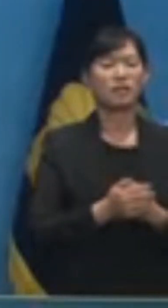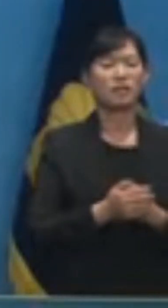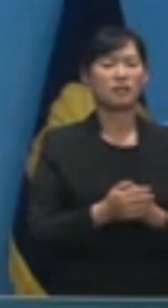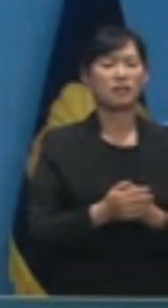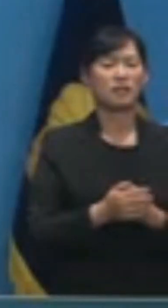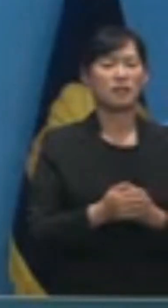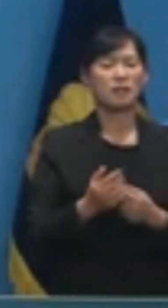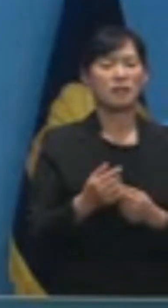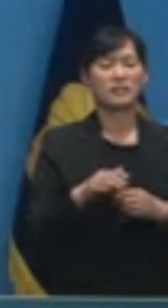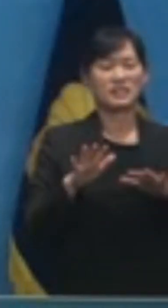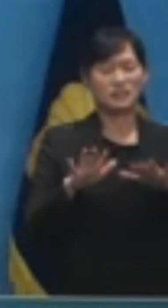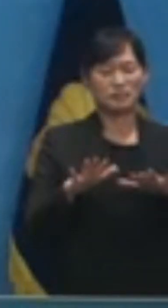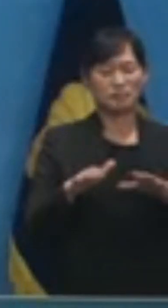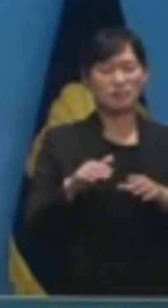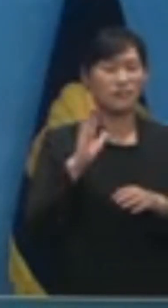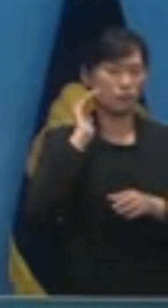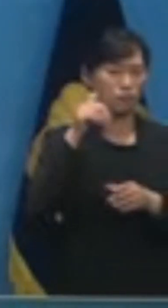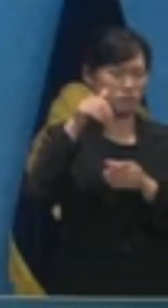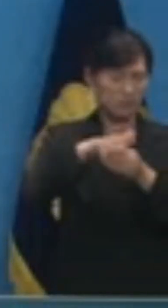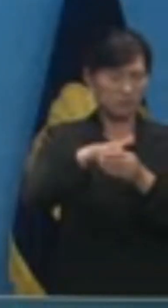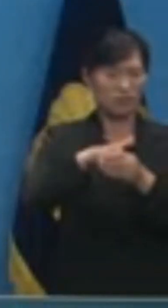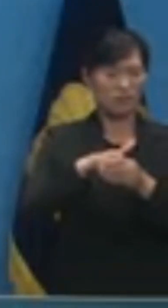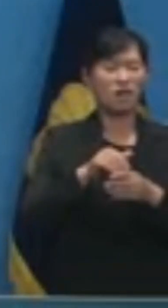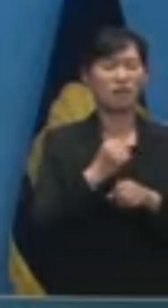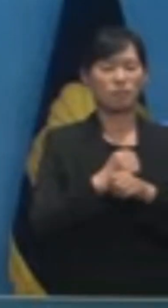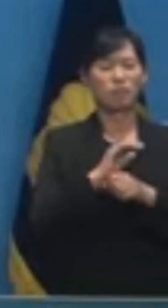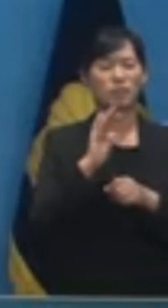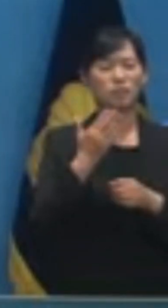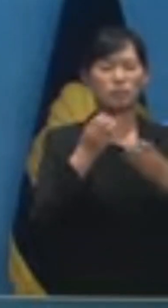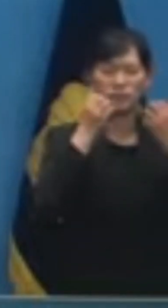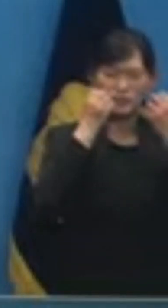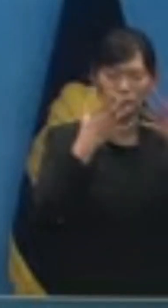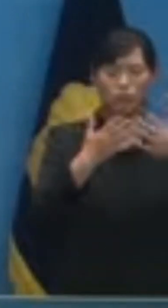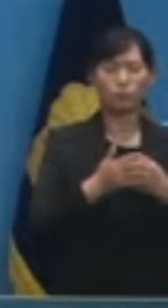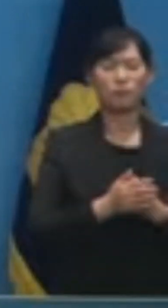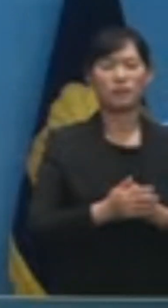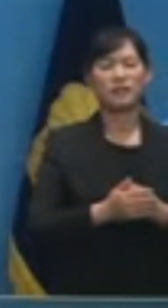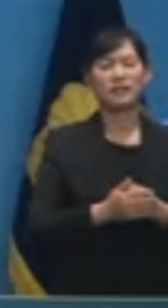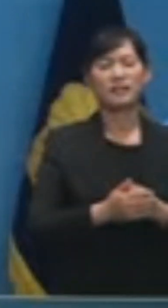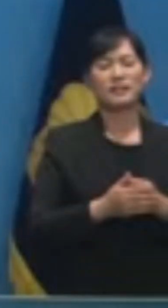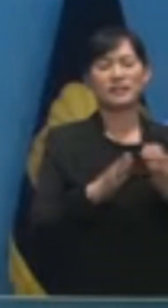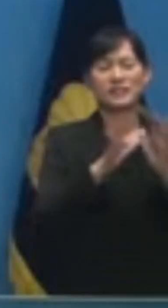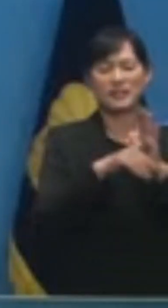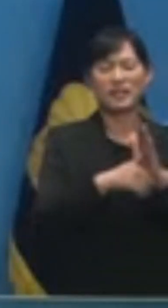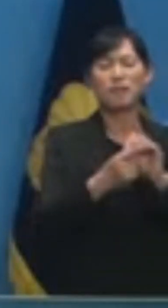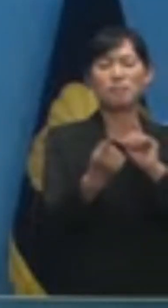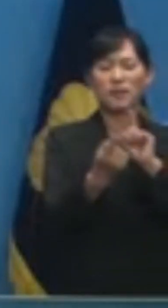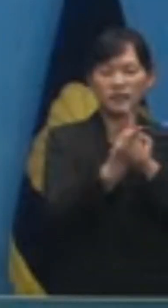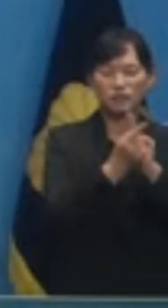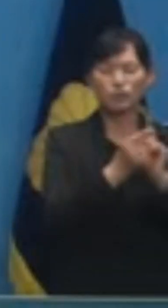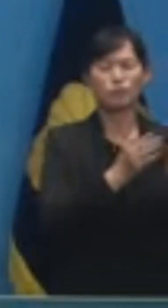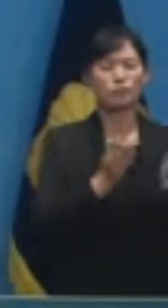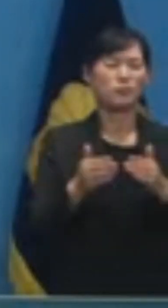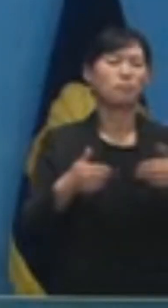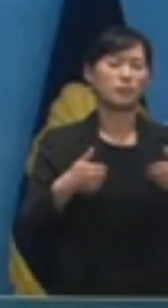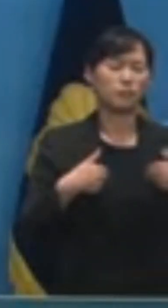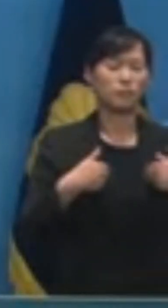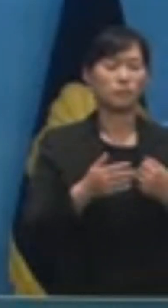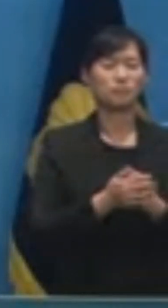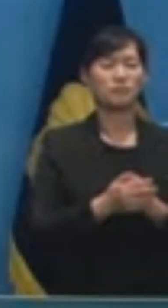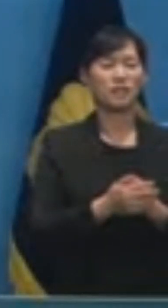20일 조기 대선이 눈앞에 다가왔고 이제 대한민국은 새롭고 희망찬 시대를 맞이할 준비를 해야 할 것이다.